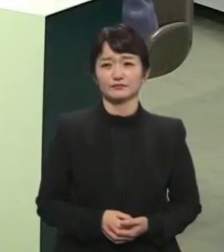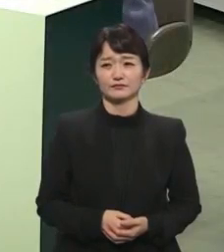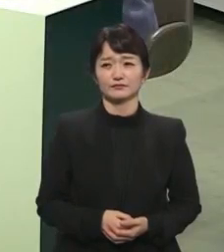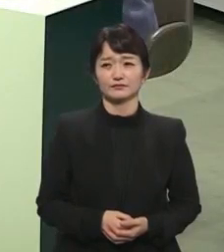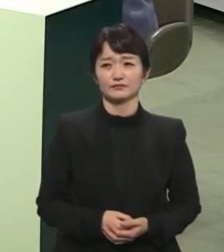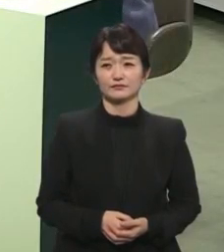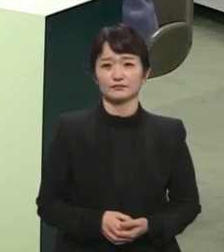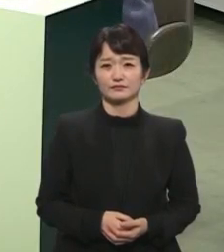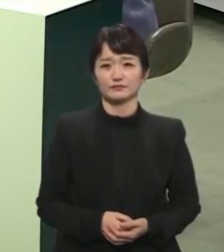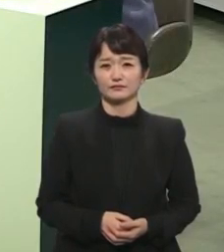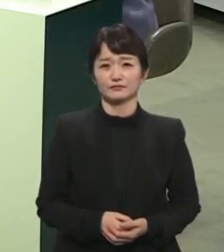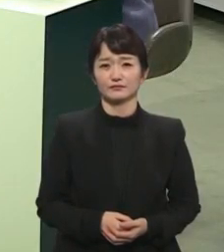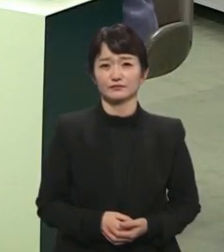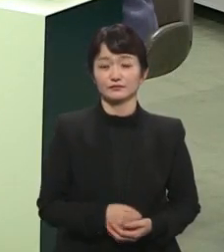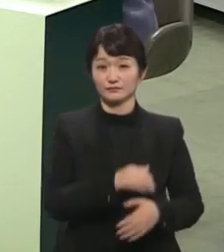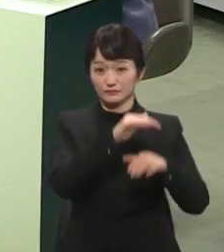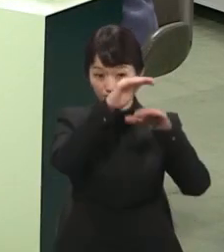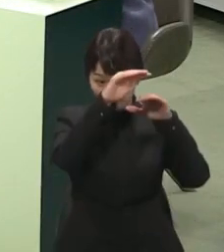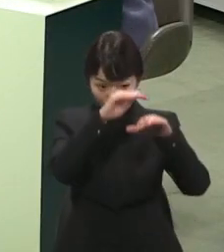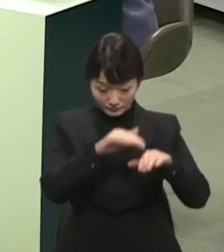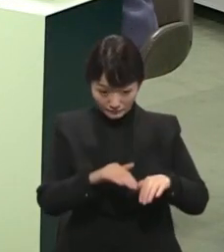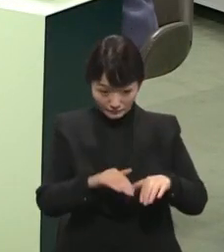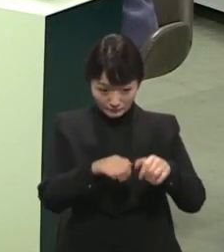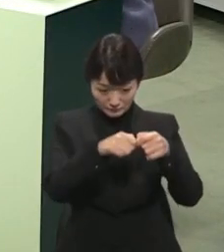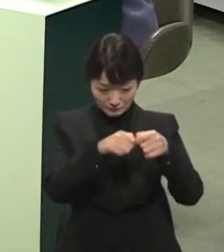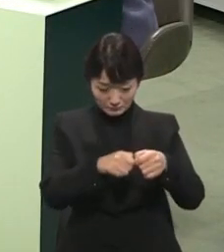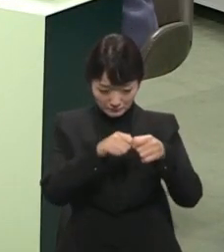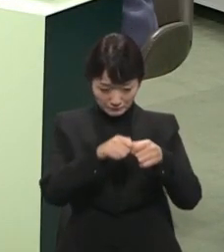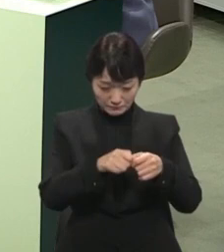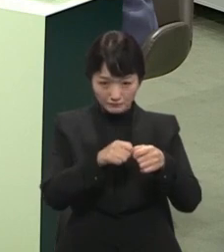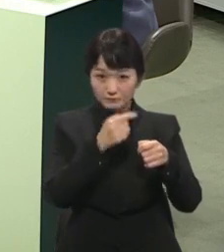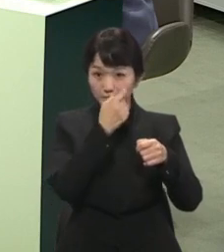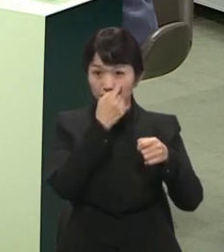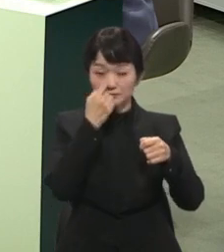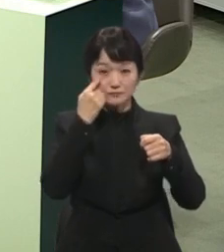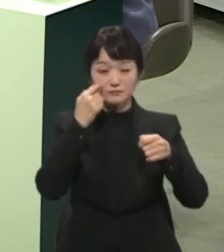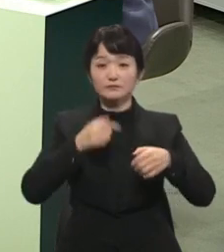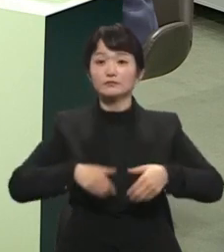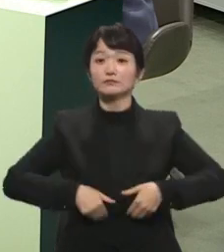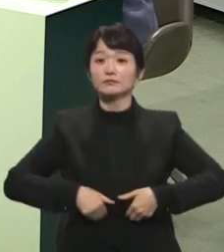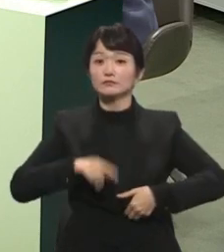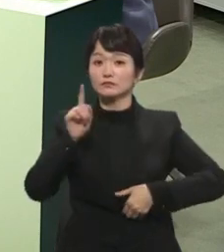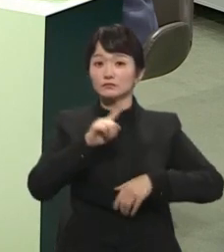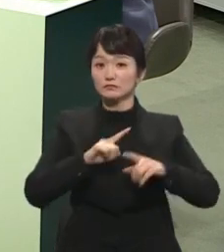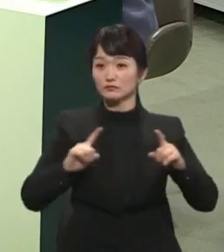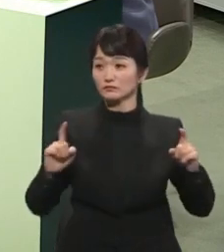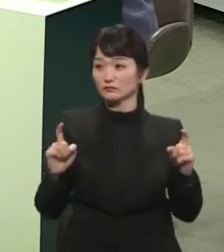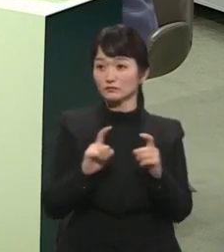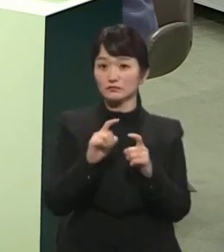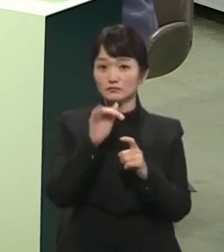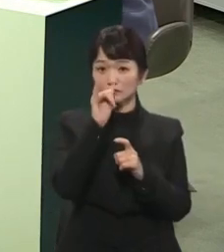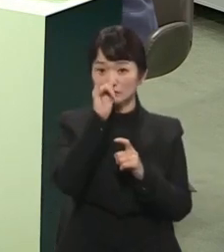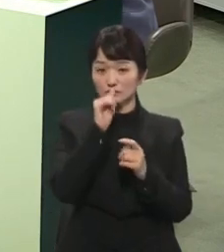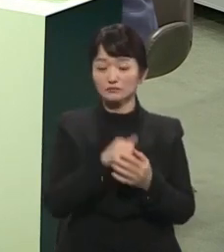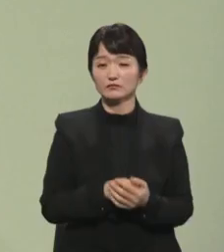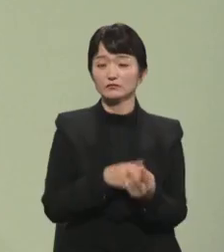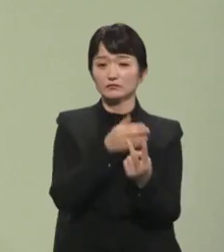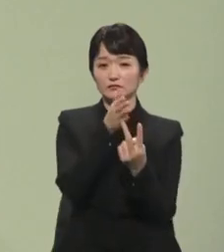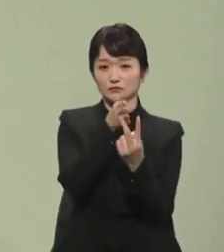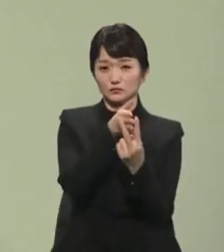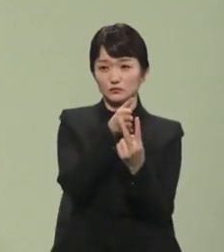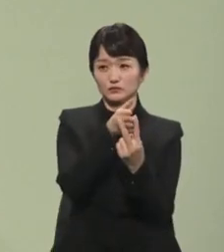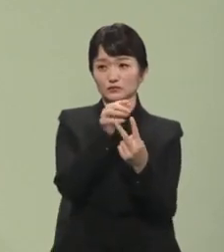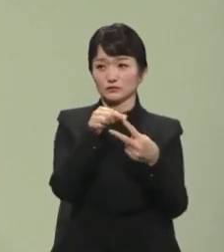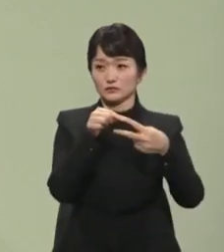알았습니다니까네 사안을 좀 뜯어서 볼 필요도 있을 것 같습니다 어 쟁점이 있는 사안으로 보세요네 두 가지인 거